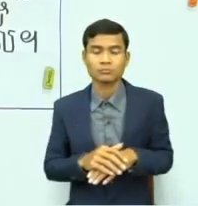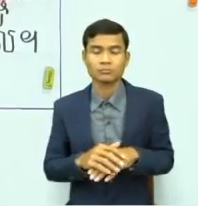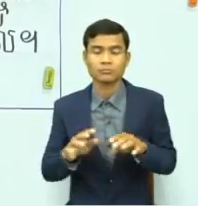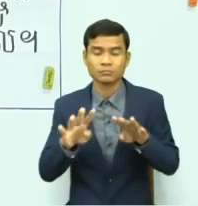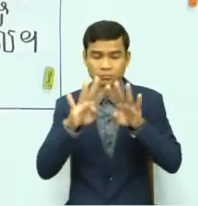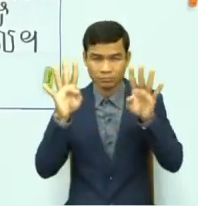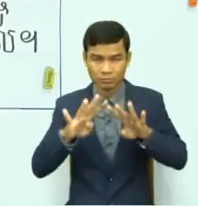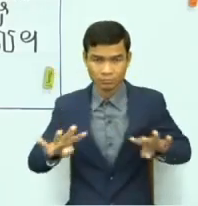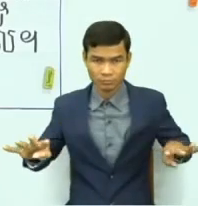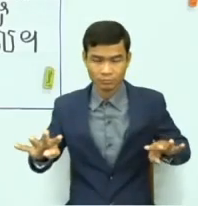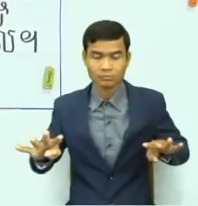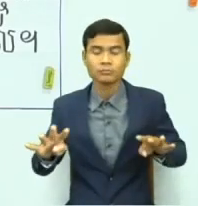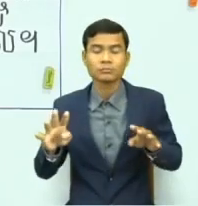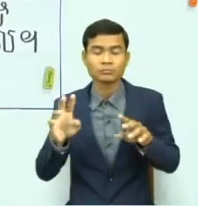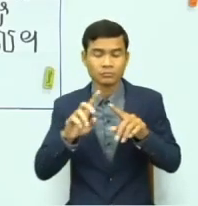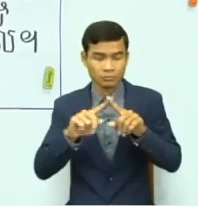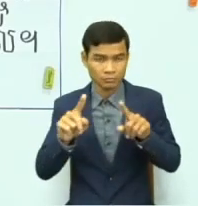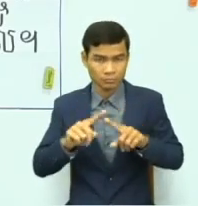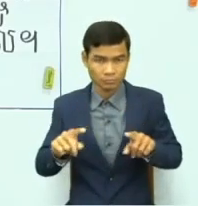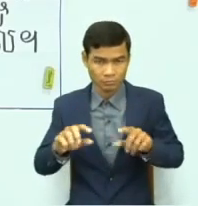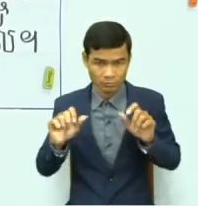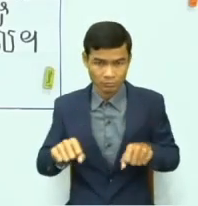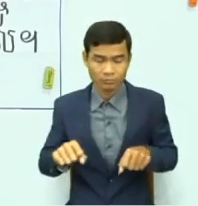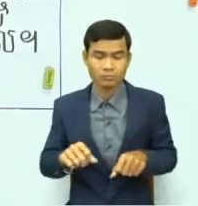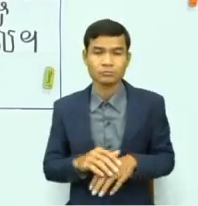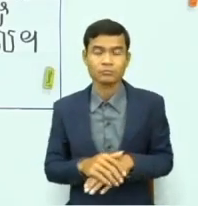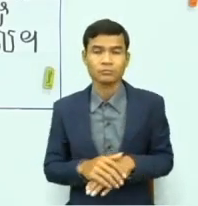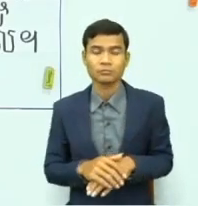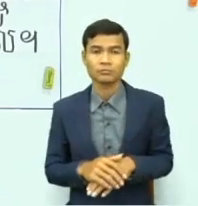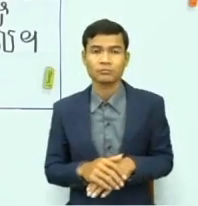à diễn đồ tây tiệt đài